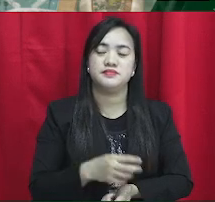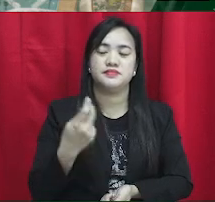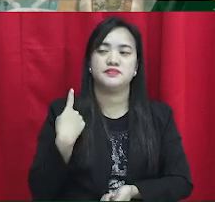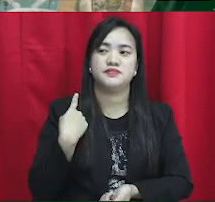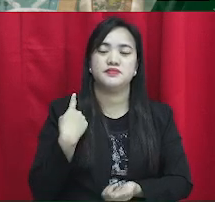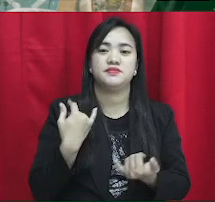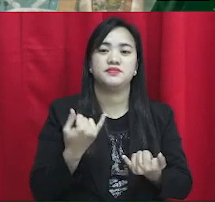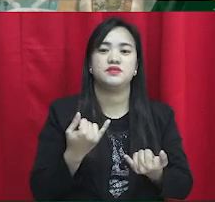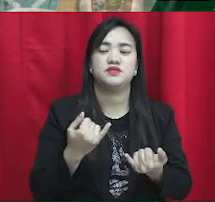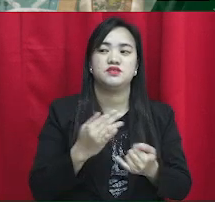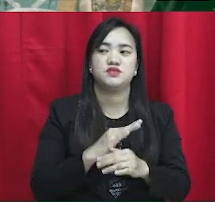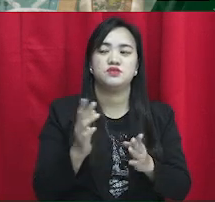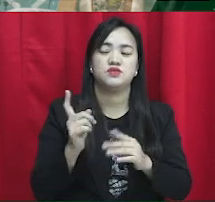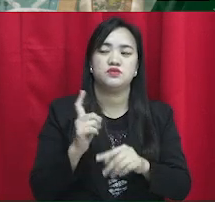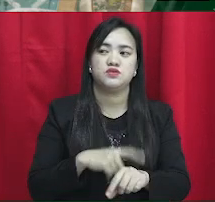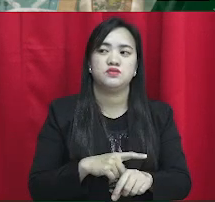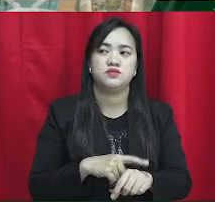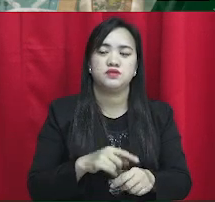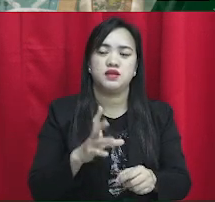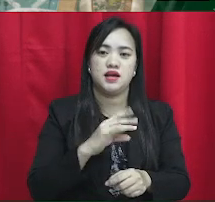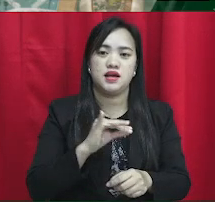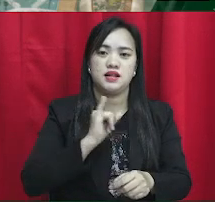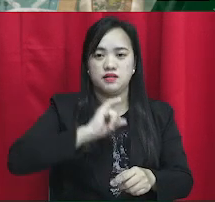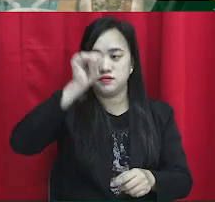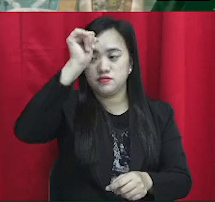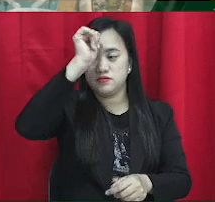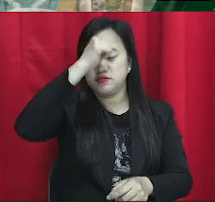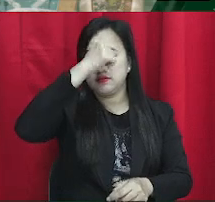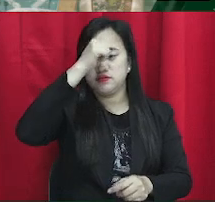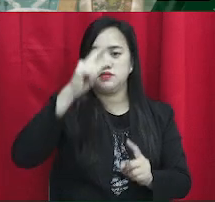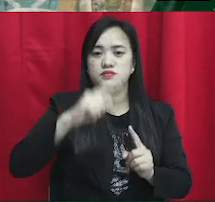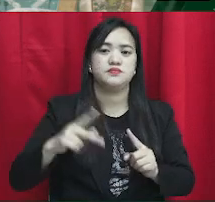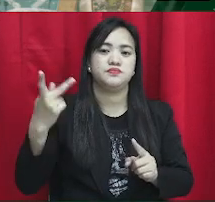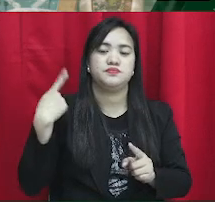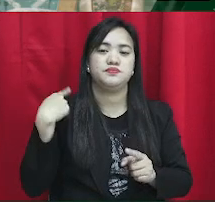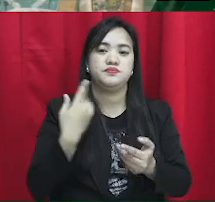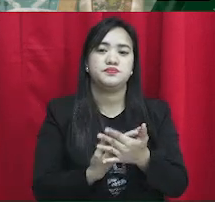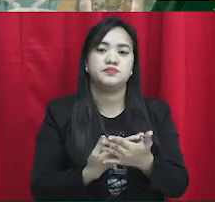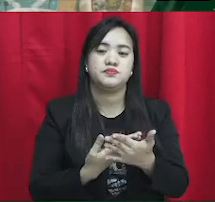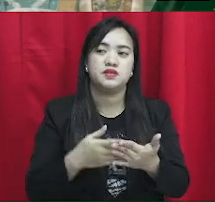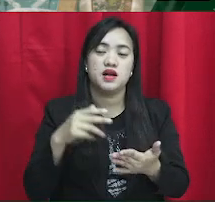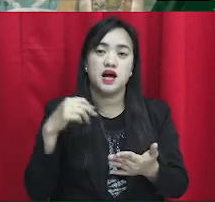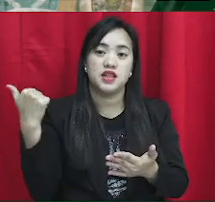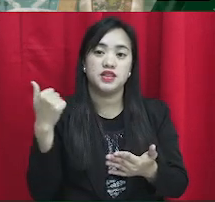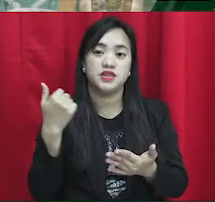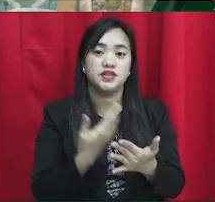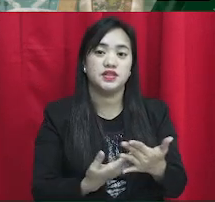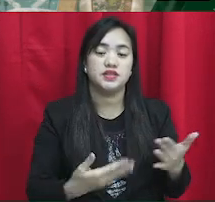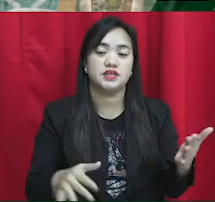ka ng time magpunta. Tapos nare-realize mo, there are other things na pwede mong pagastusan